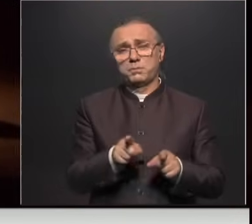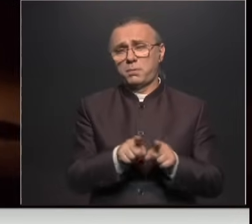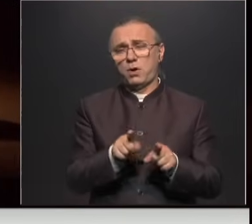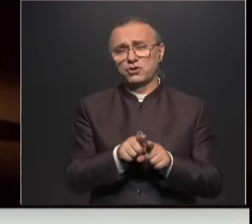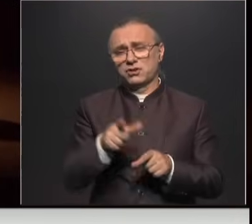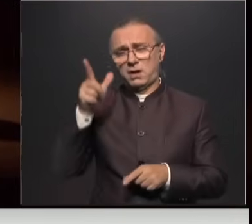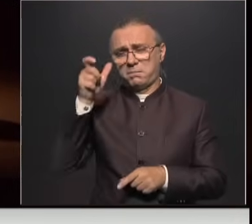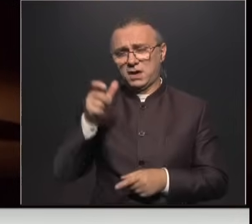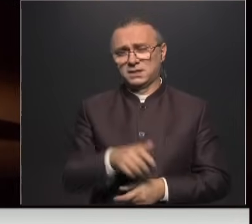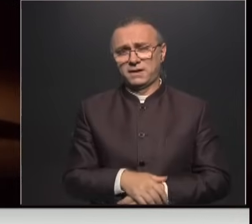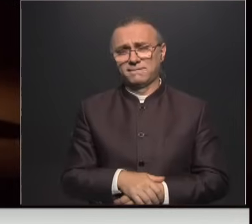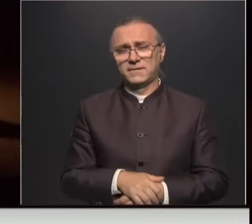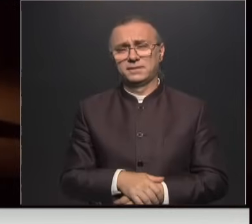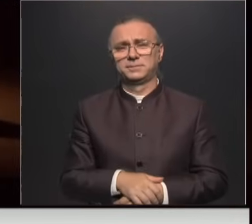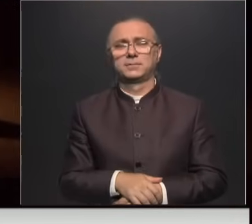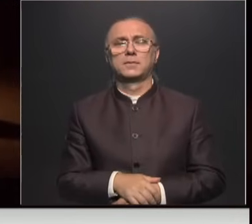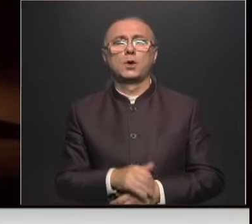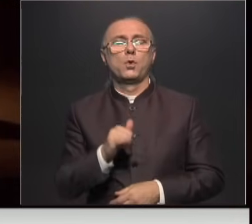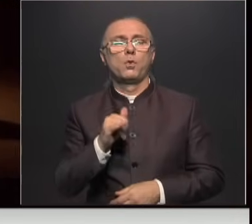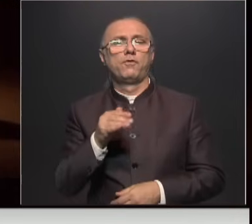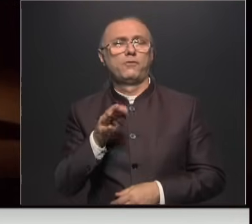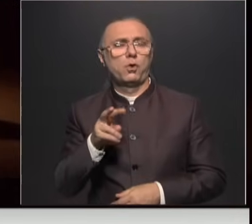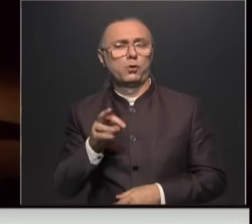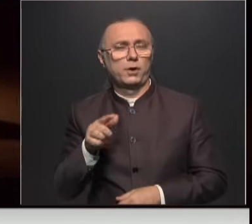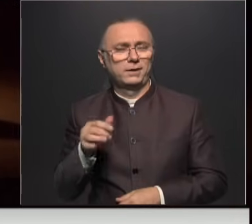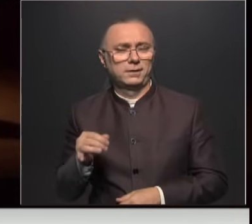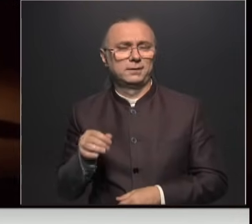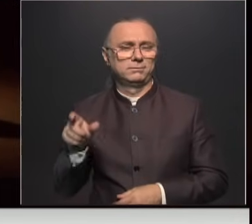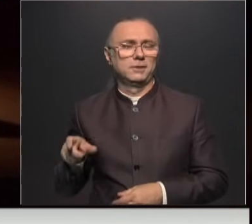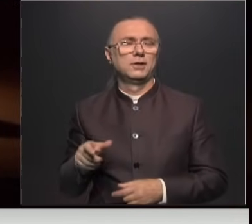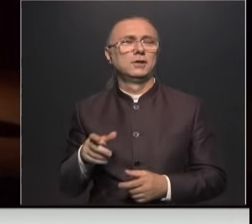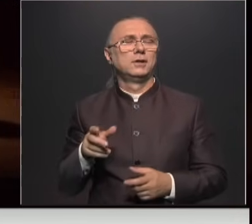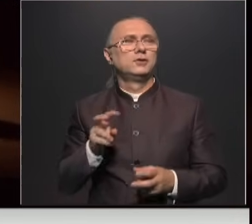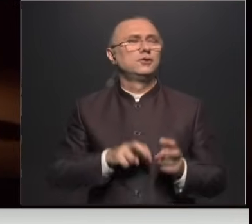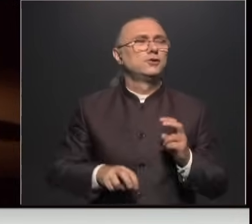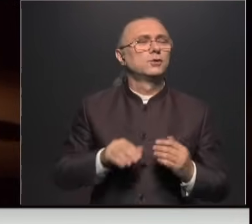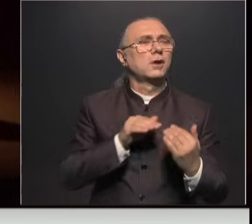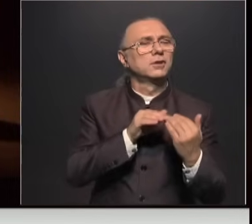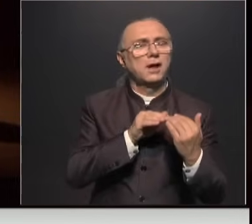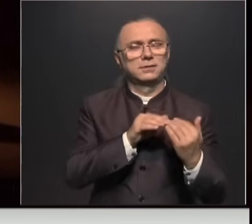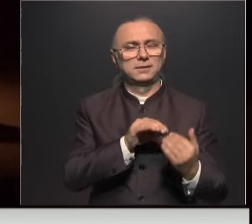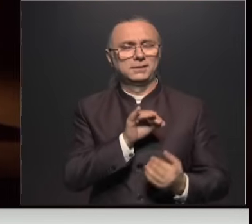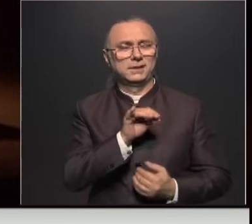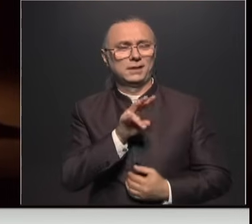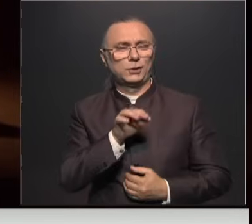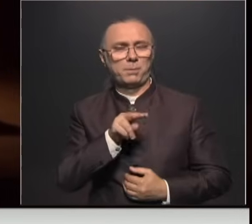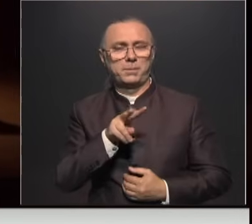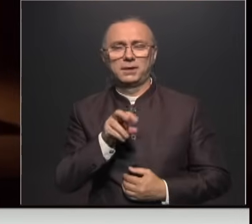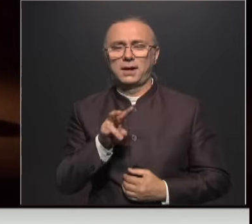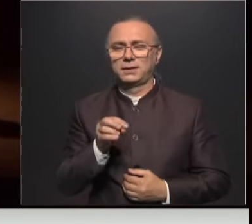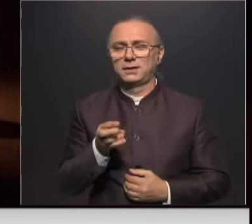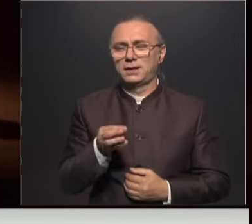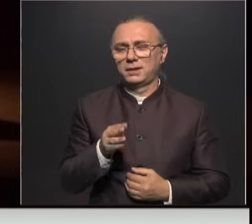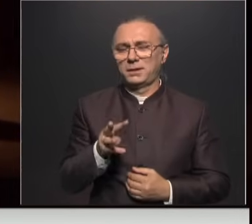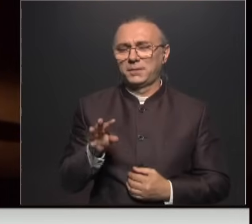Уфологи горят желанием личной встречи с неземным разумом. Ищут контакта с инопланетянами. А поскольку